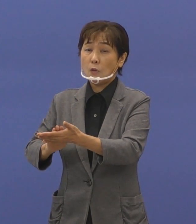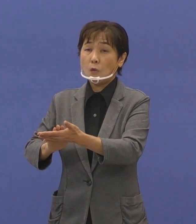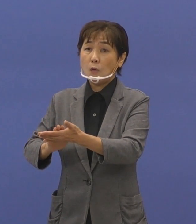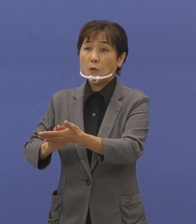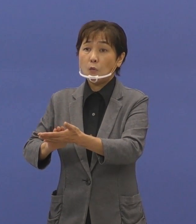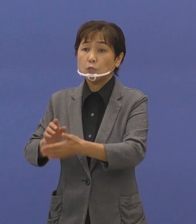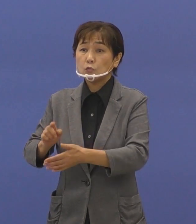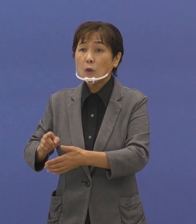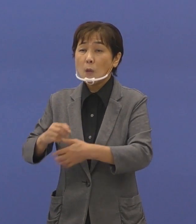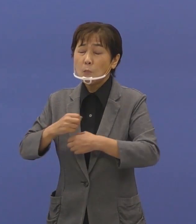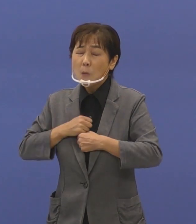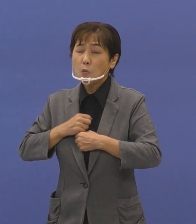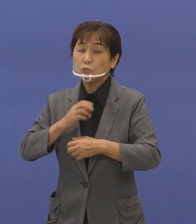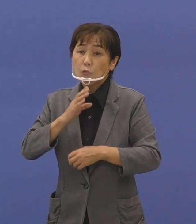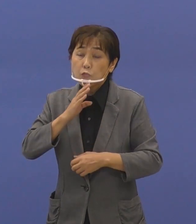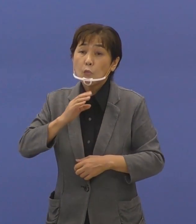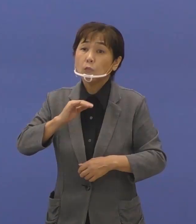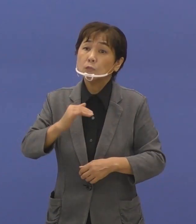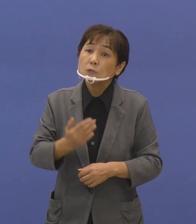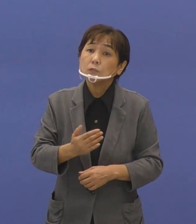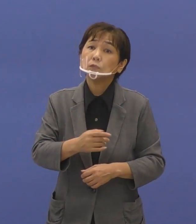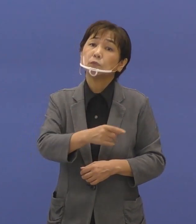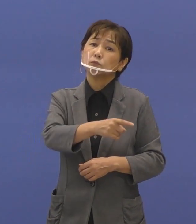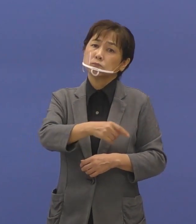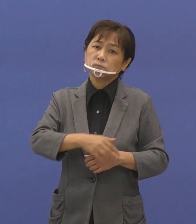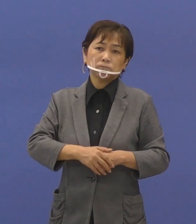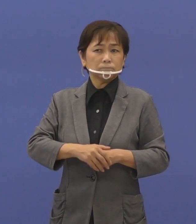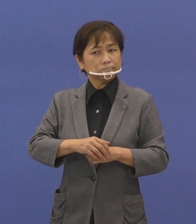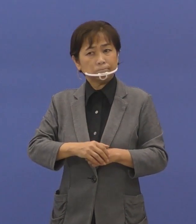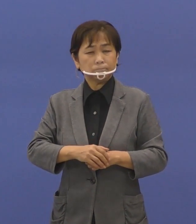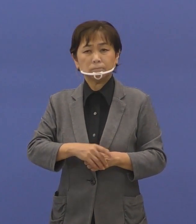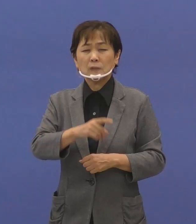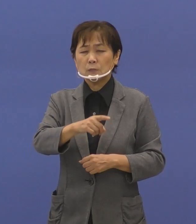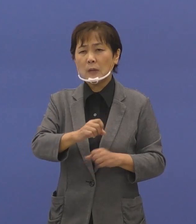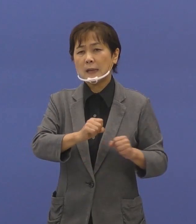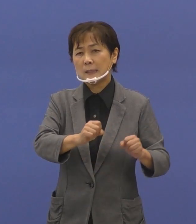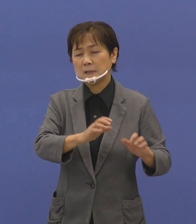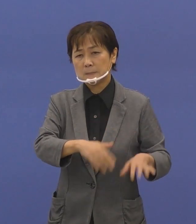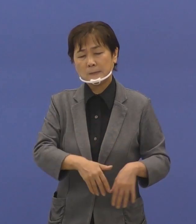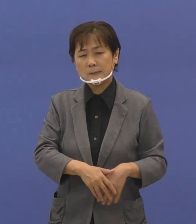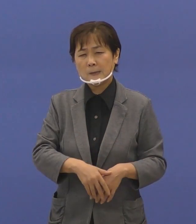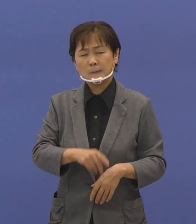という本当にあってはならないことでありますので、